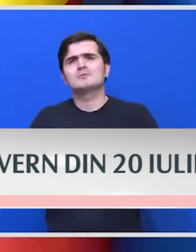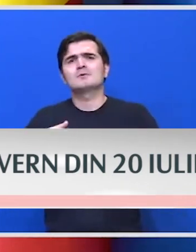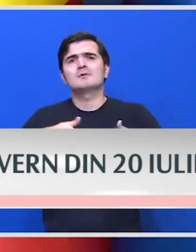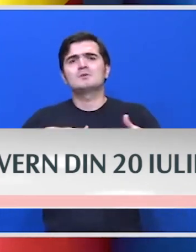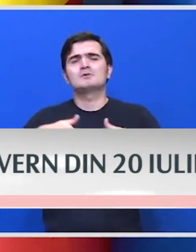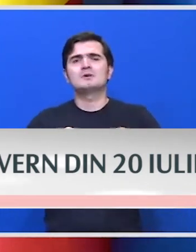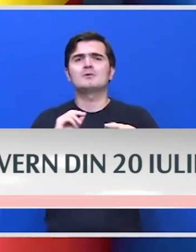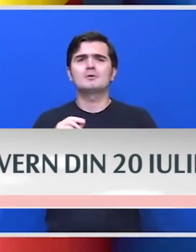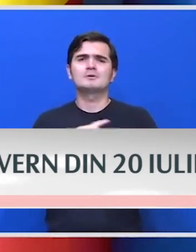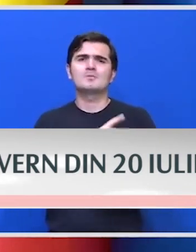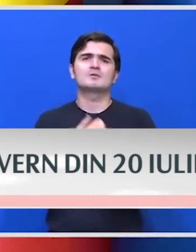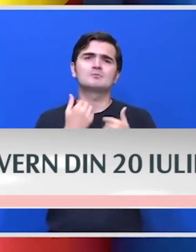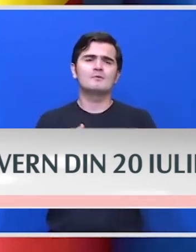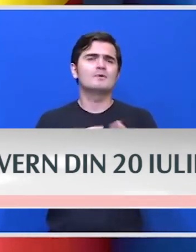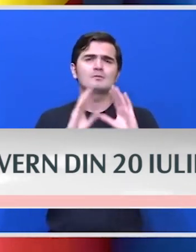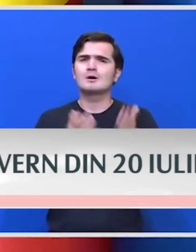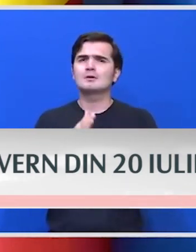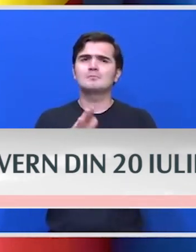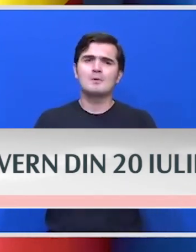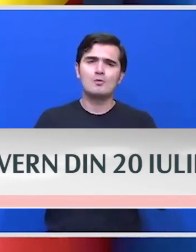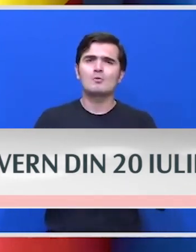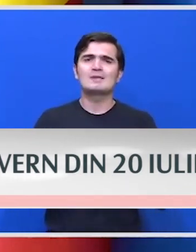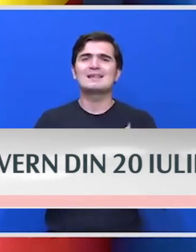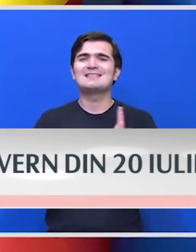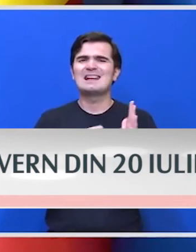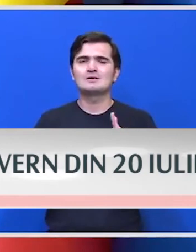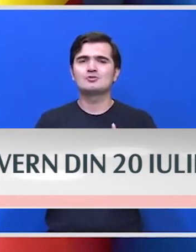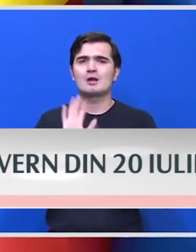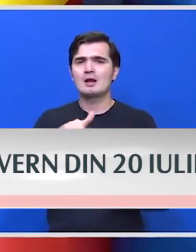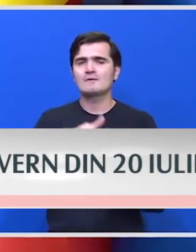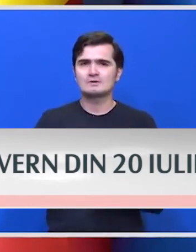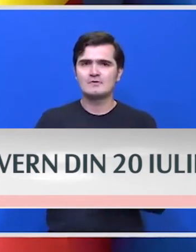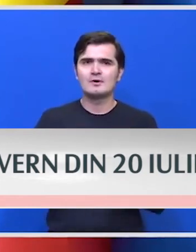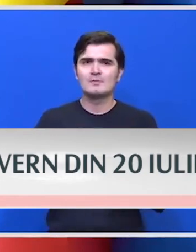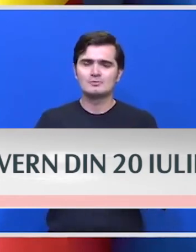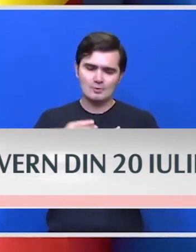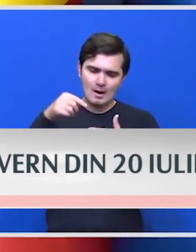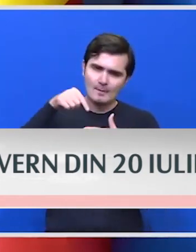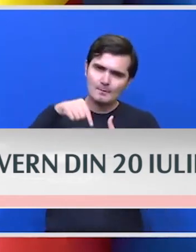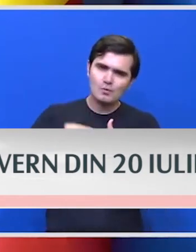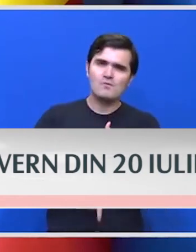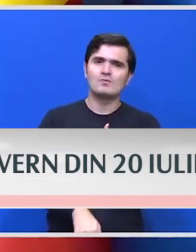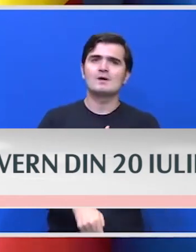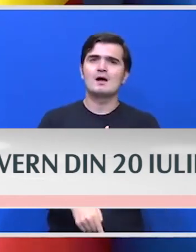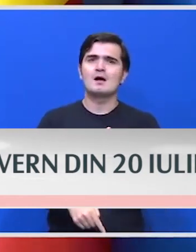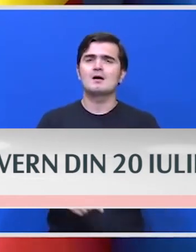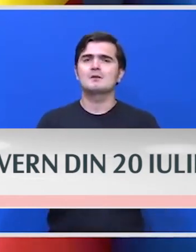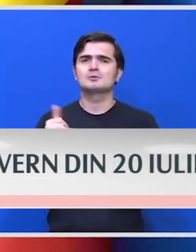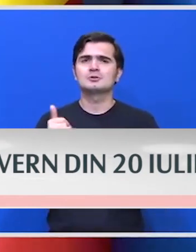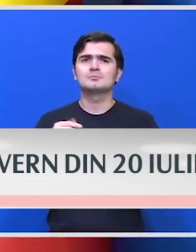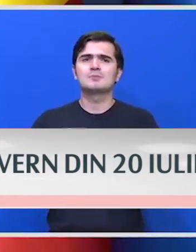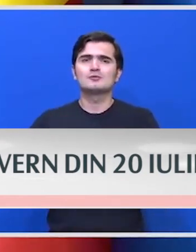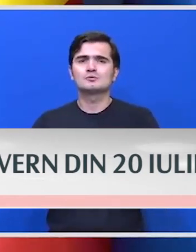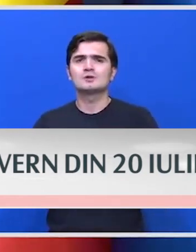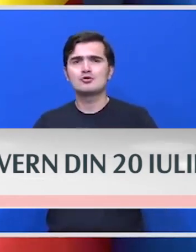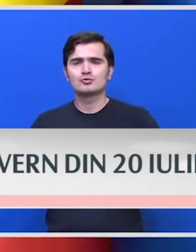oferi toate argumentele tehnice de care aveți nevoie pentru a aprofunda, să spunem, și resorturile juridice, dar